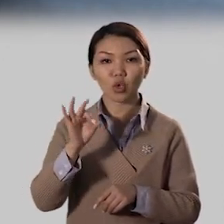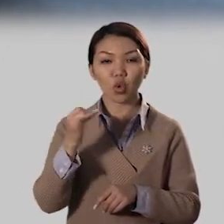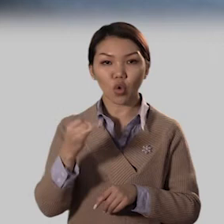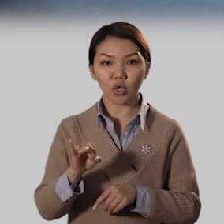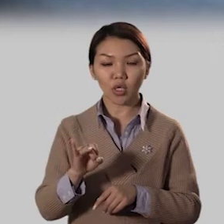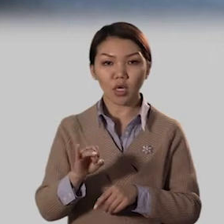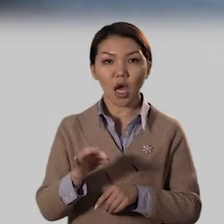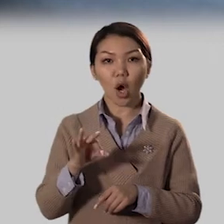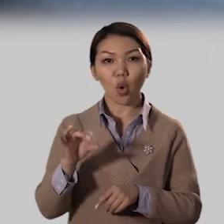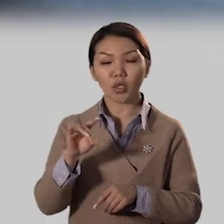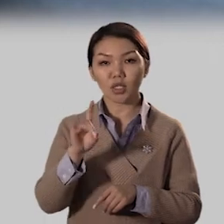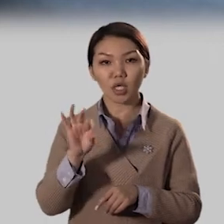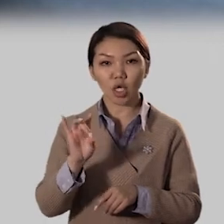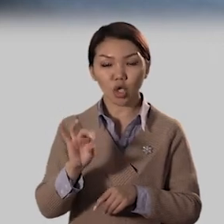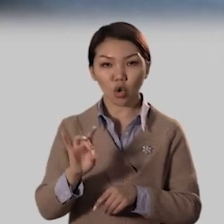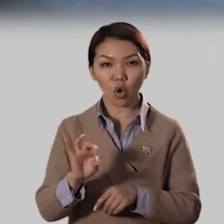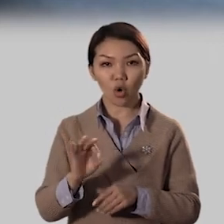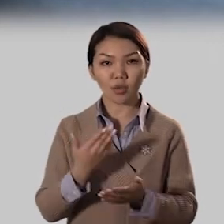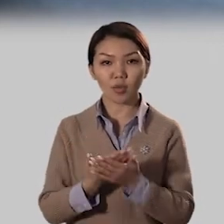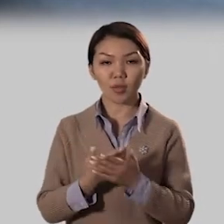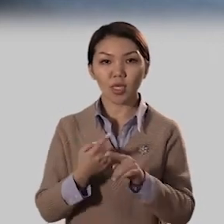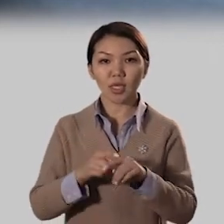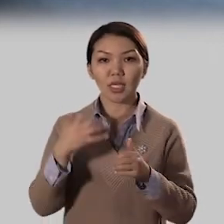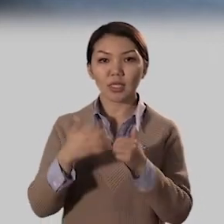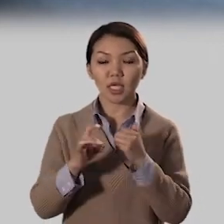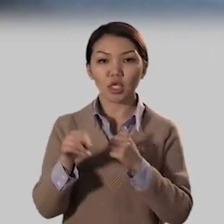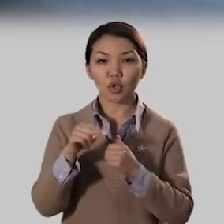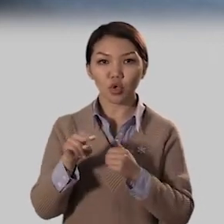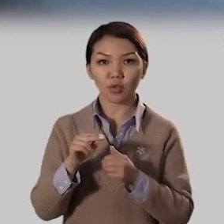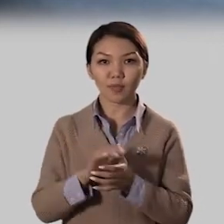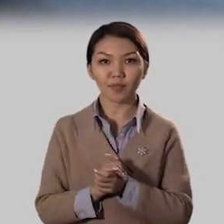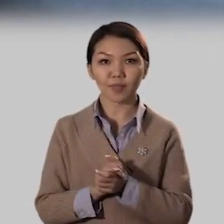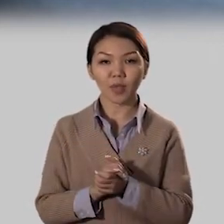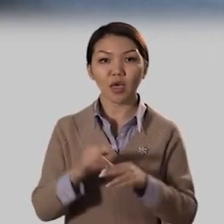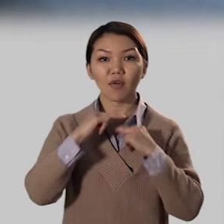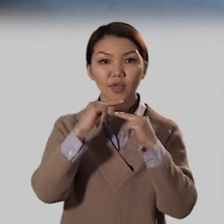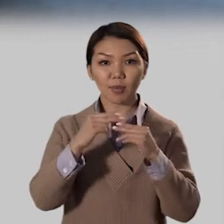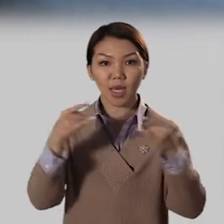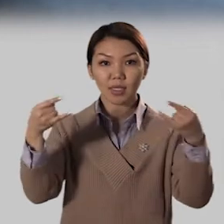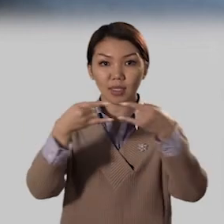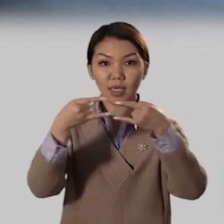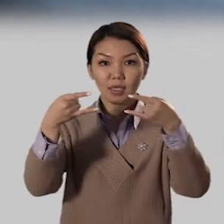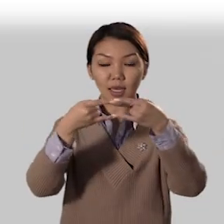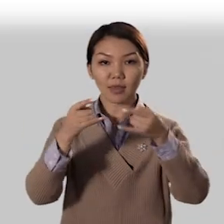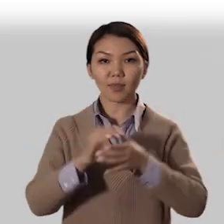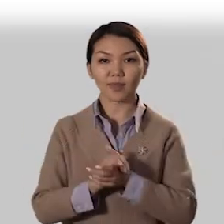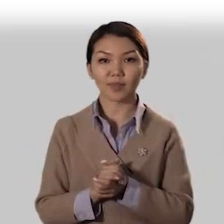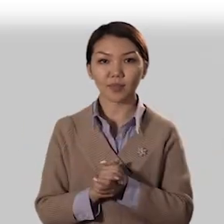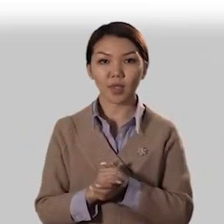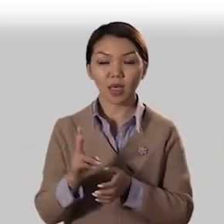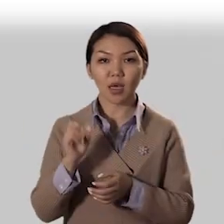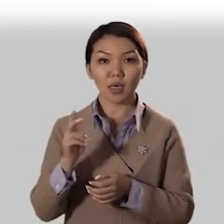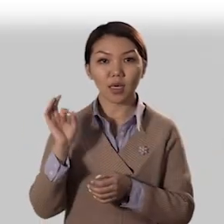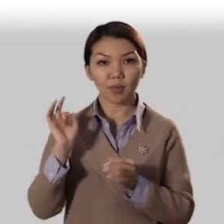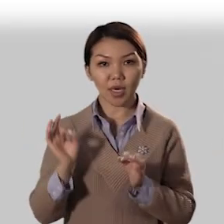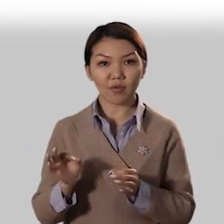как определить род следующих существительных внимание на экран как